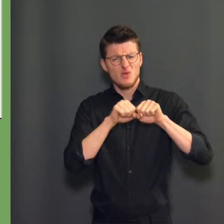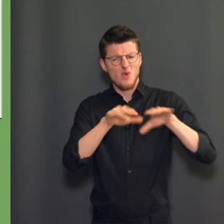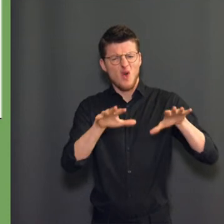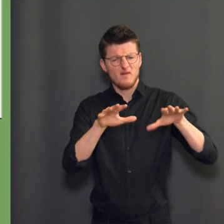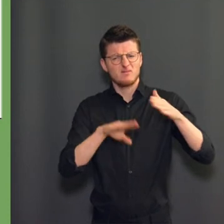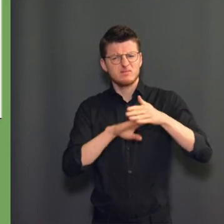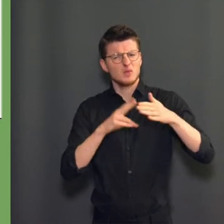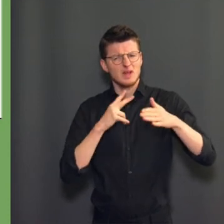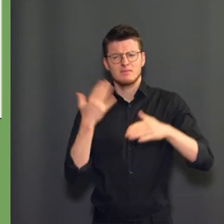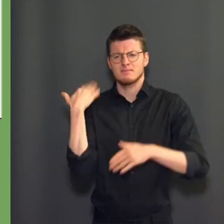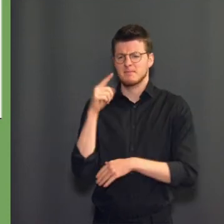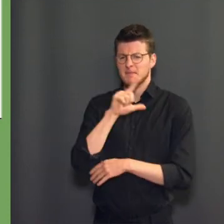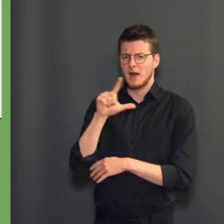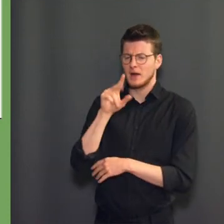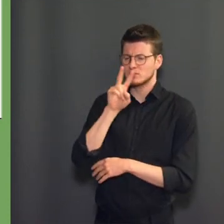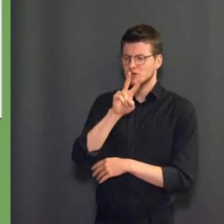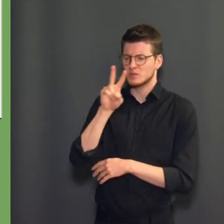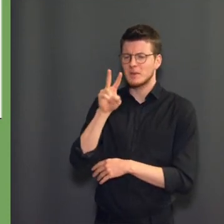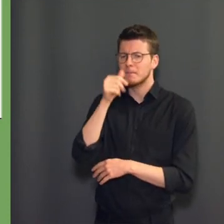met